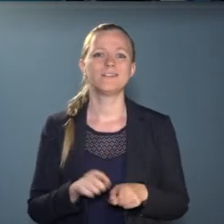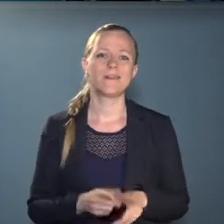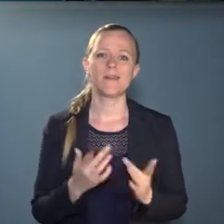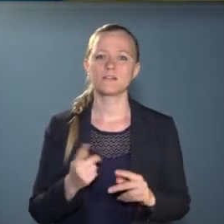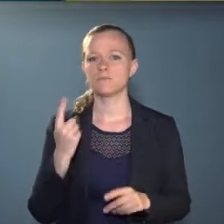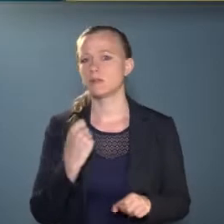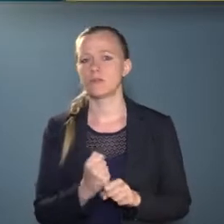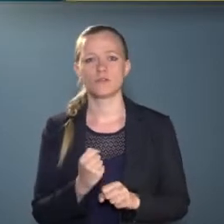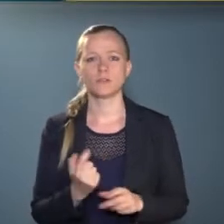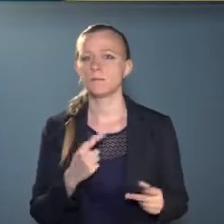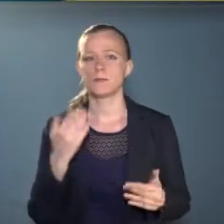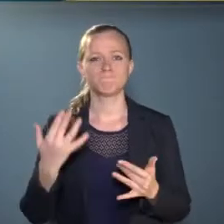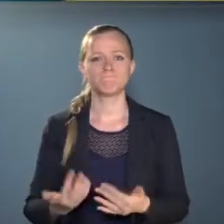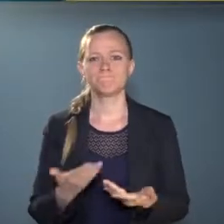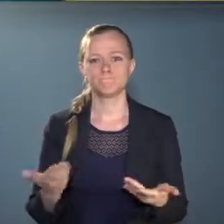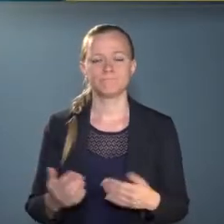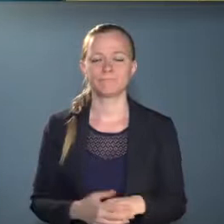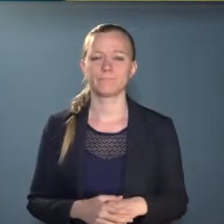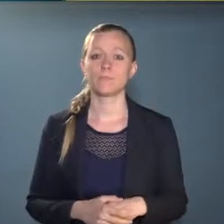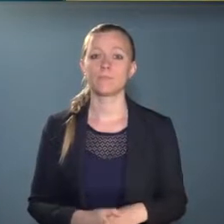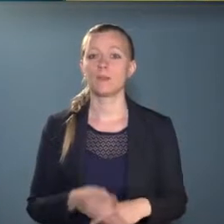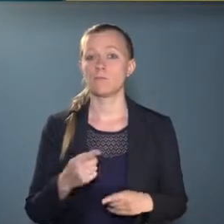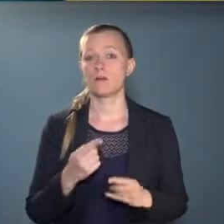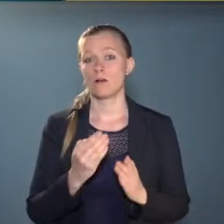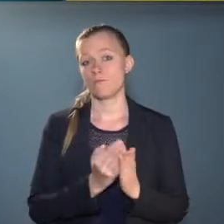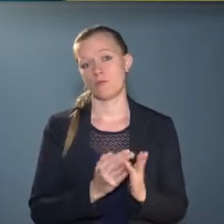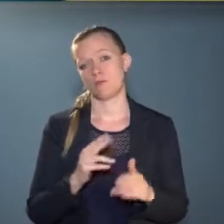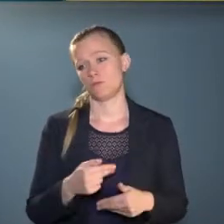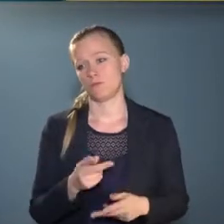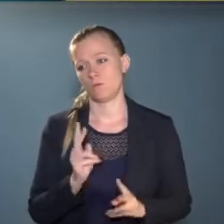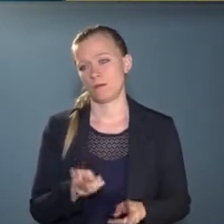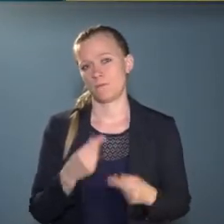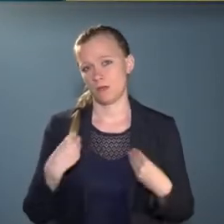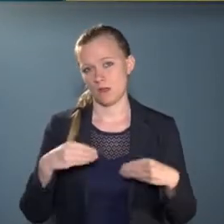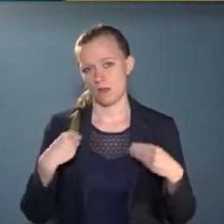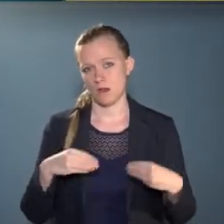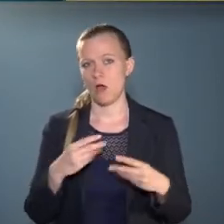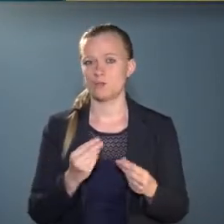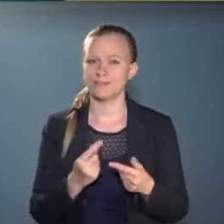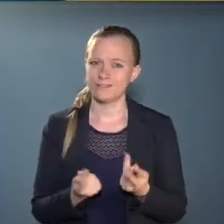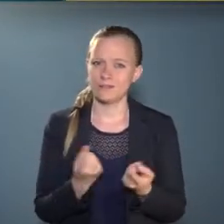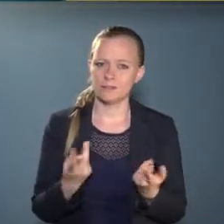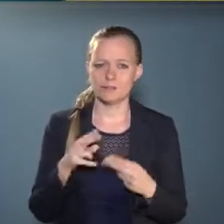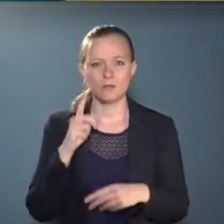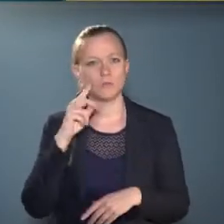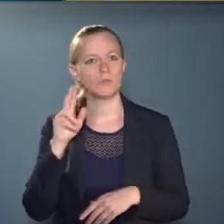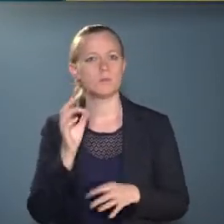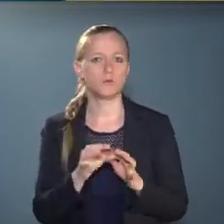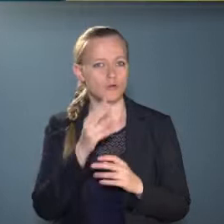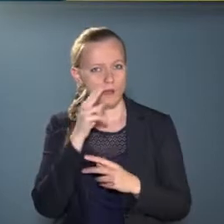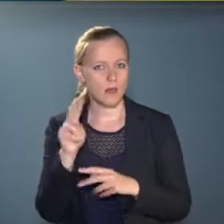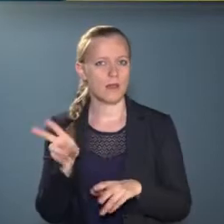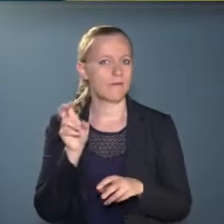lehetőségét. Mire jutottak? Maga a feladatról már talán nem is kell beszélnünk, hisz annyi híradás volt, hogy lehetett látni pontosan,